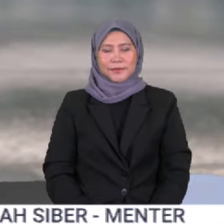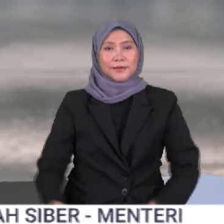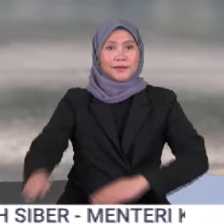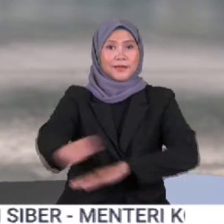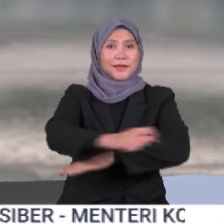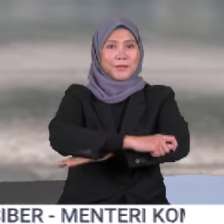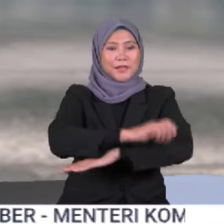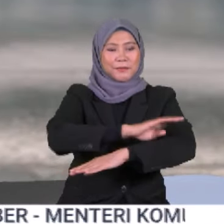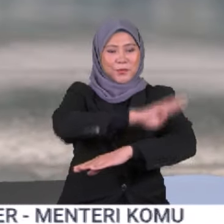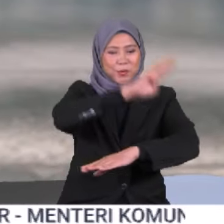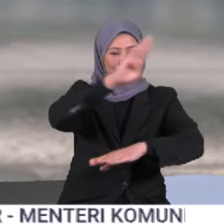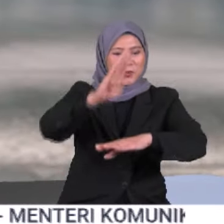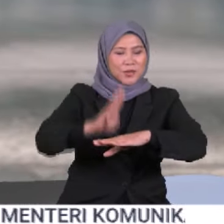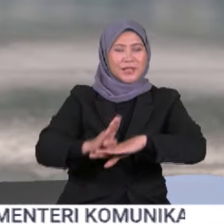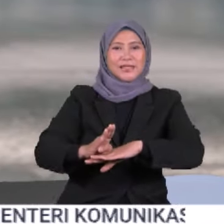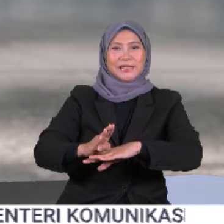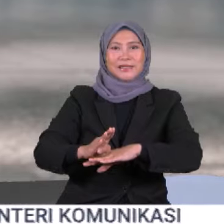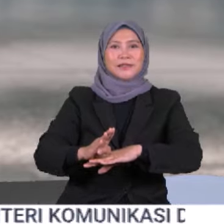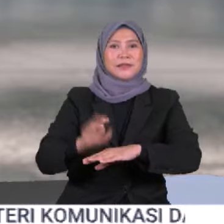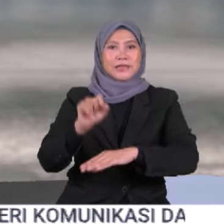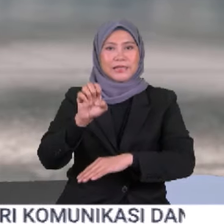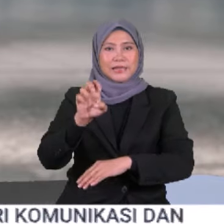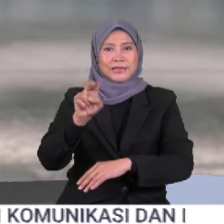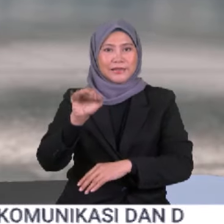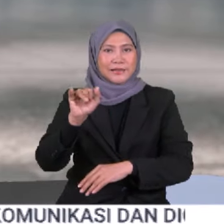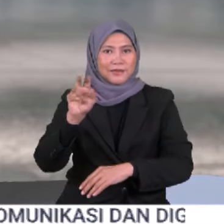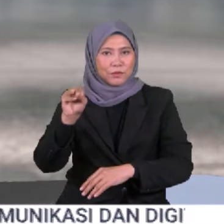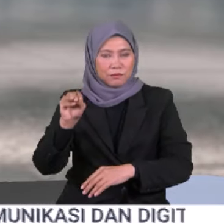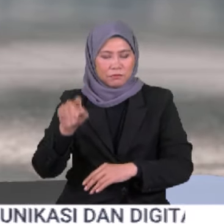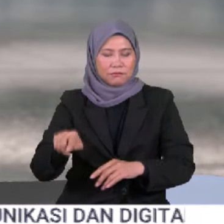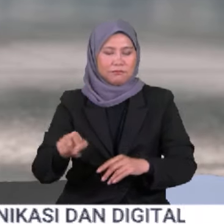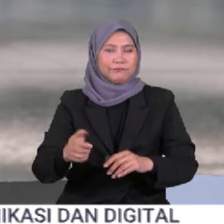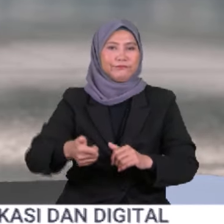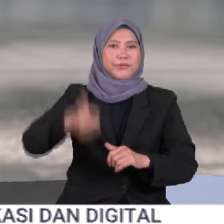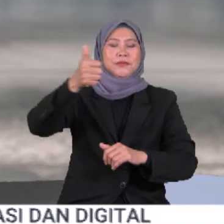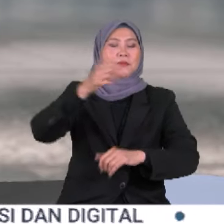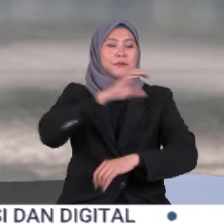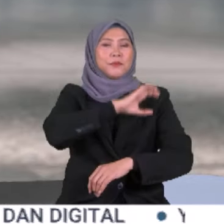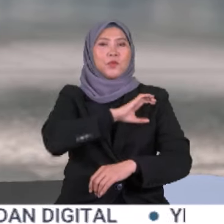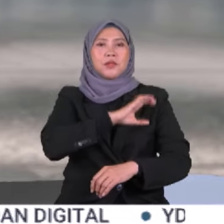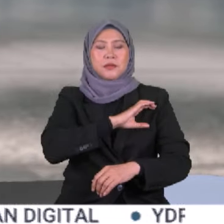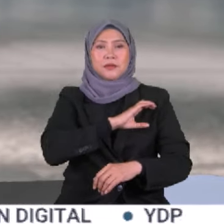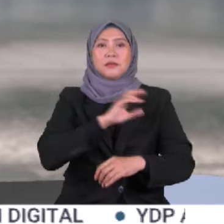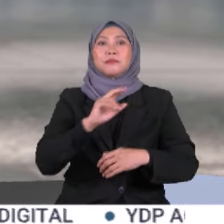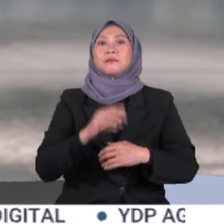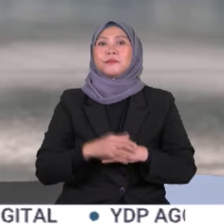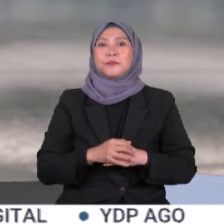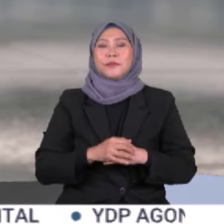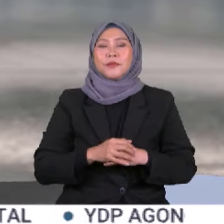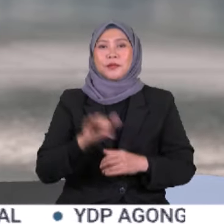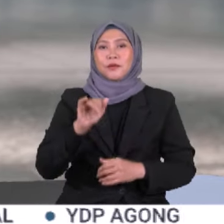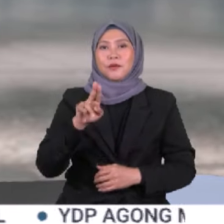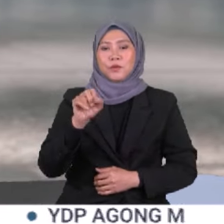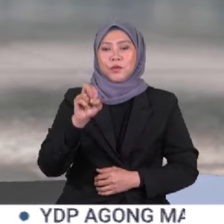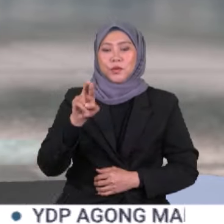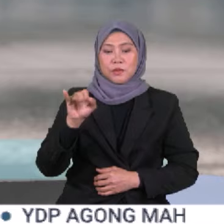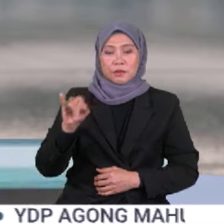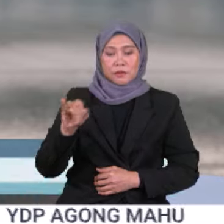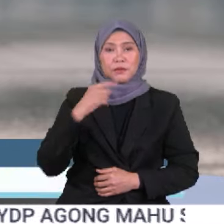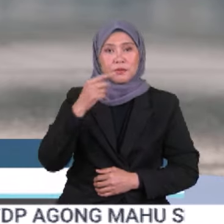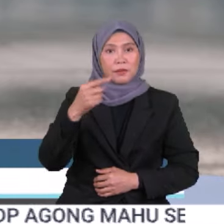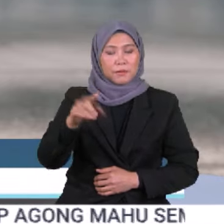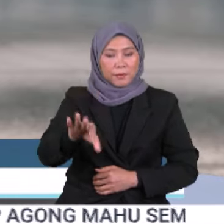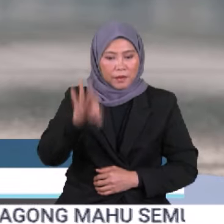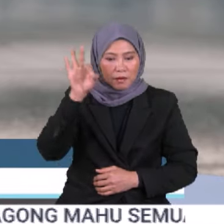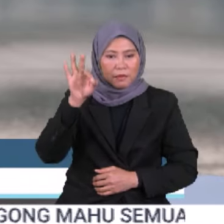Taman Bukit Senyum Lenggong dipilih Taman Angkat Amanita ke-9 PDRM Perak. Ketua Polis Negeri Dato' Seri Muhammad Yusri Hassan Basri berkata